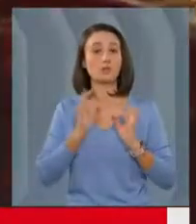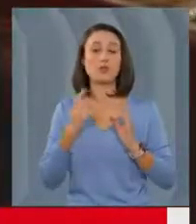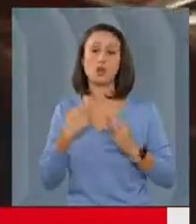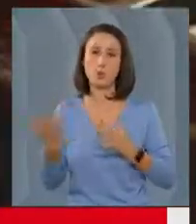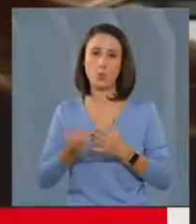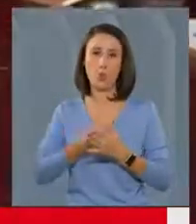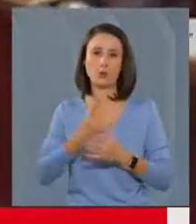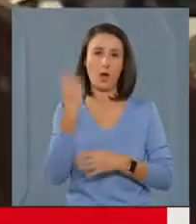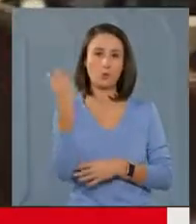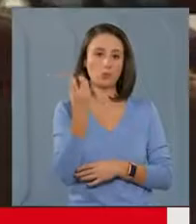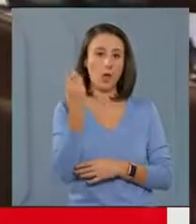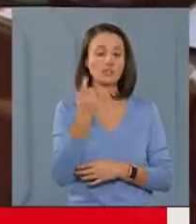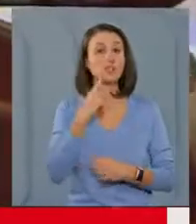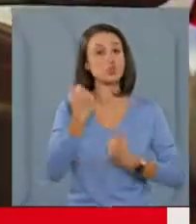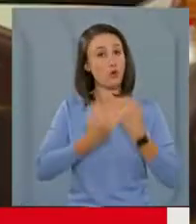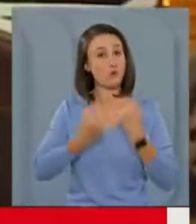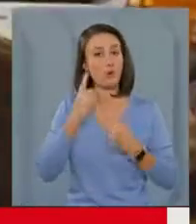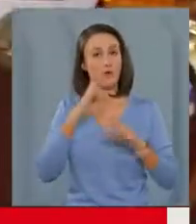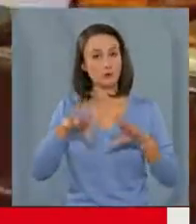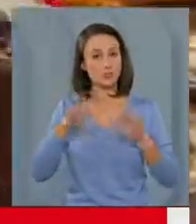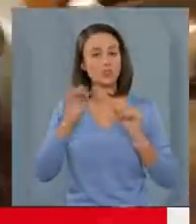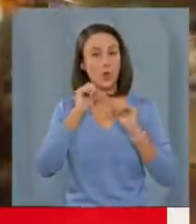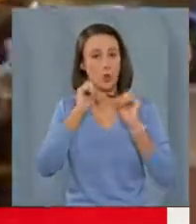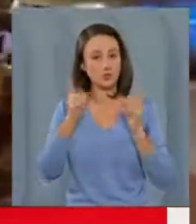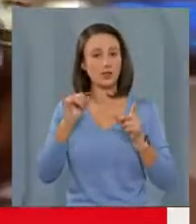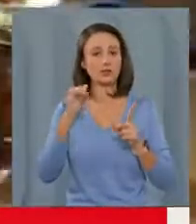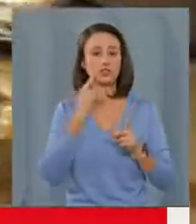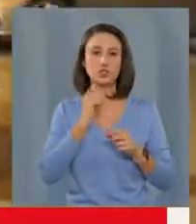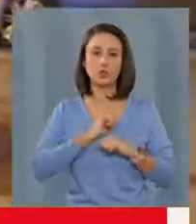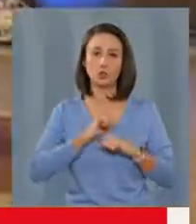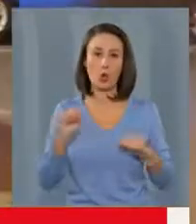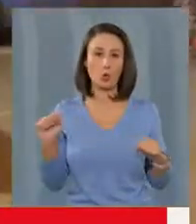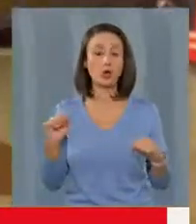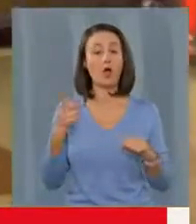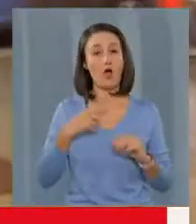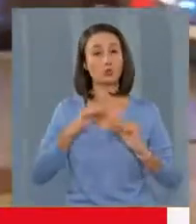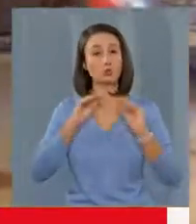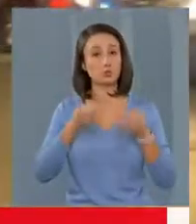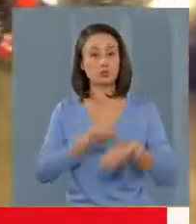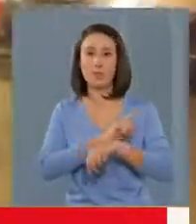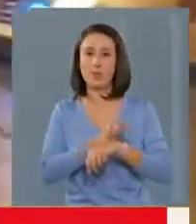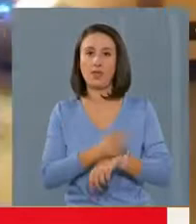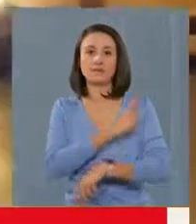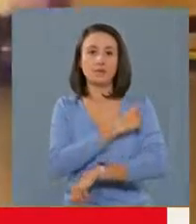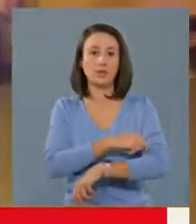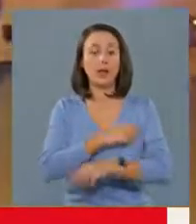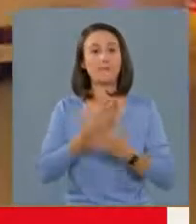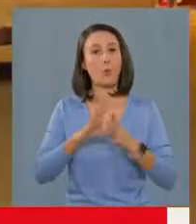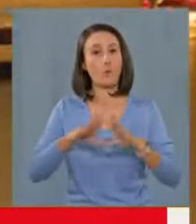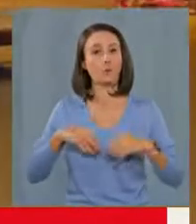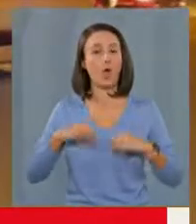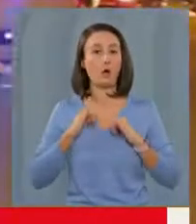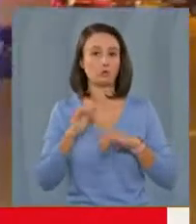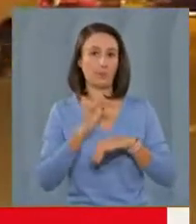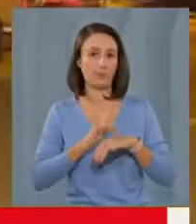descarcerare și o ambulanță șoferul a fost găsit conștient dar în stare de șoc a fost teleportat imediat la spital pentru a primi